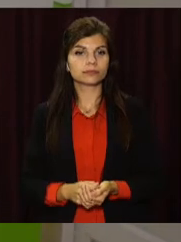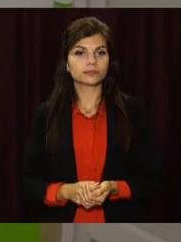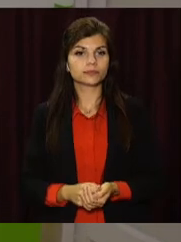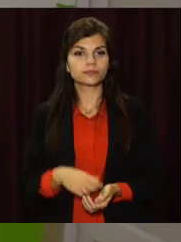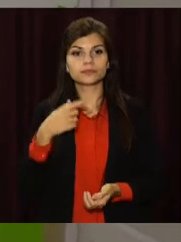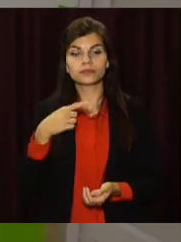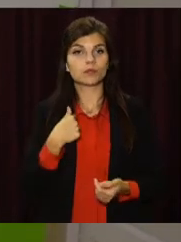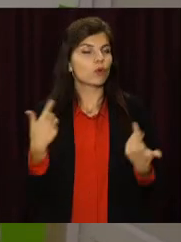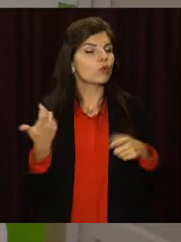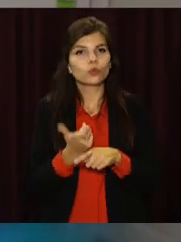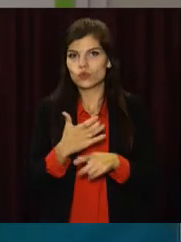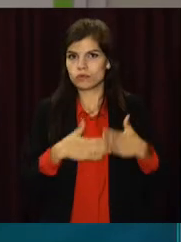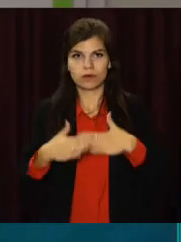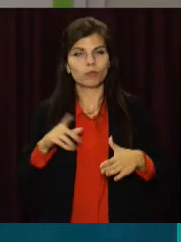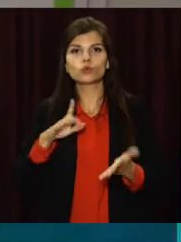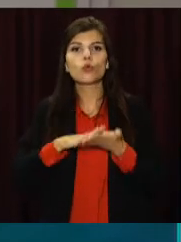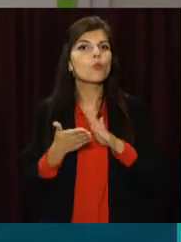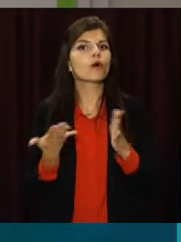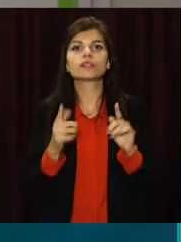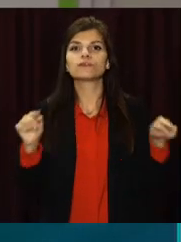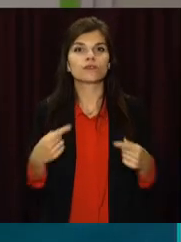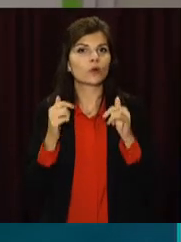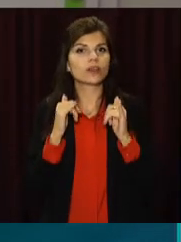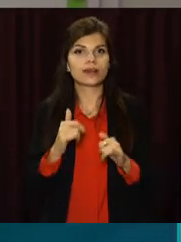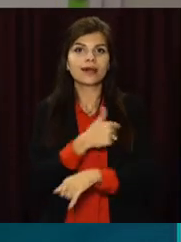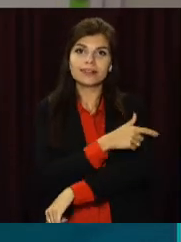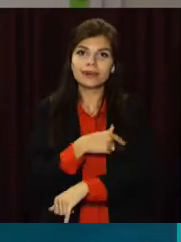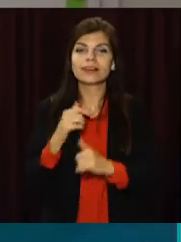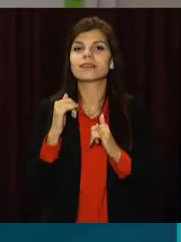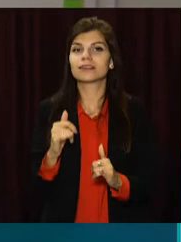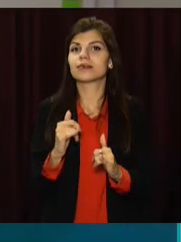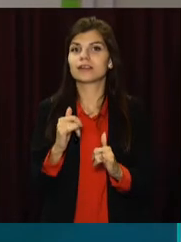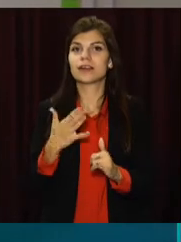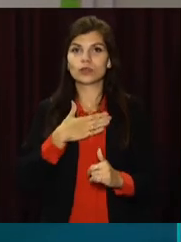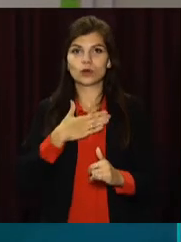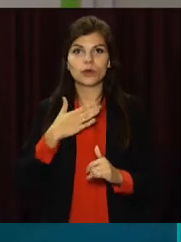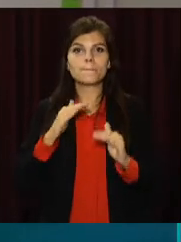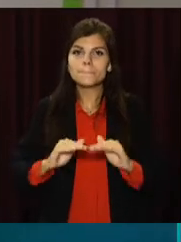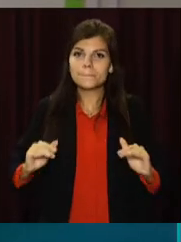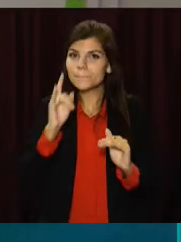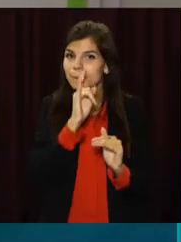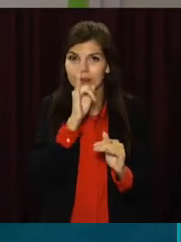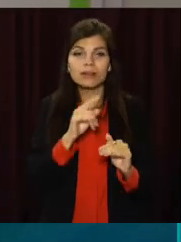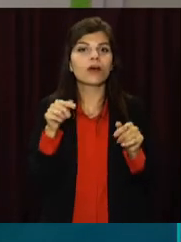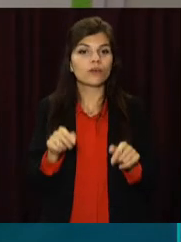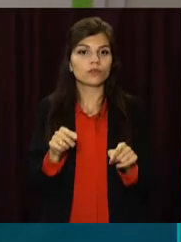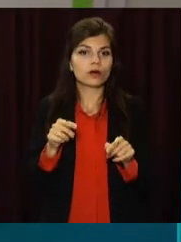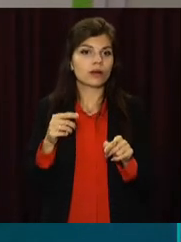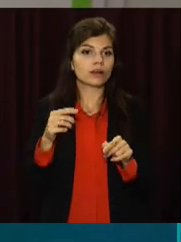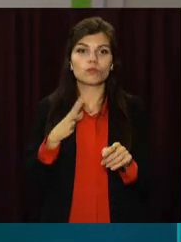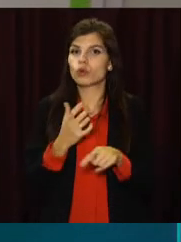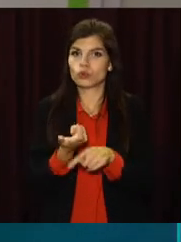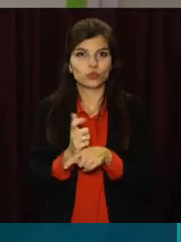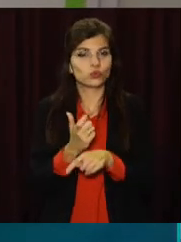Дуже радіємо, тому що ті умови, які створені для лікарів, для наших маленьких діточок, вони